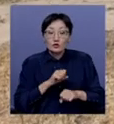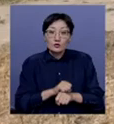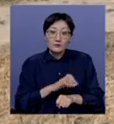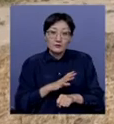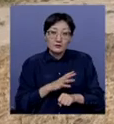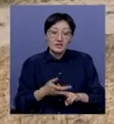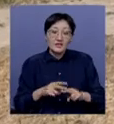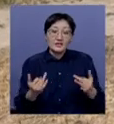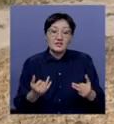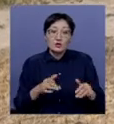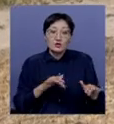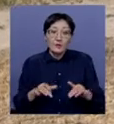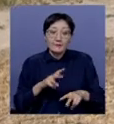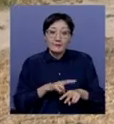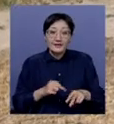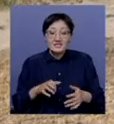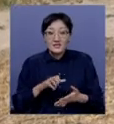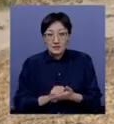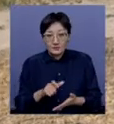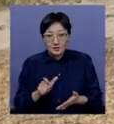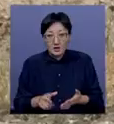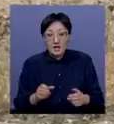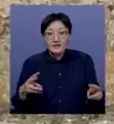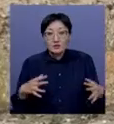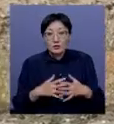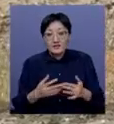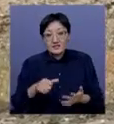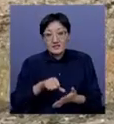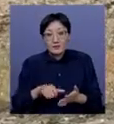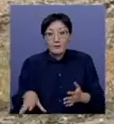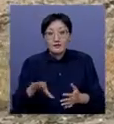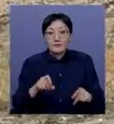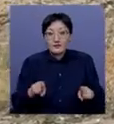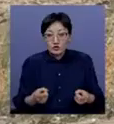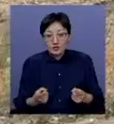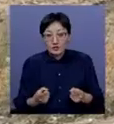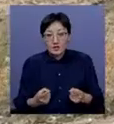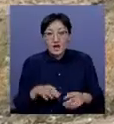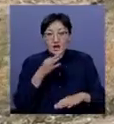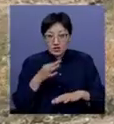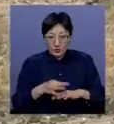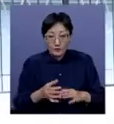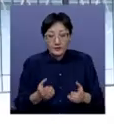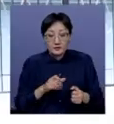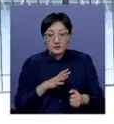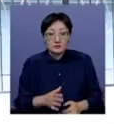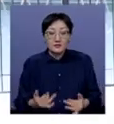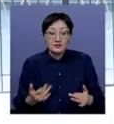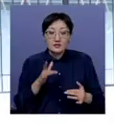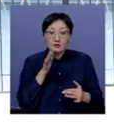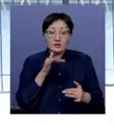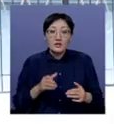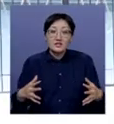тоқтапты. Қазір бұл іспен полиция айналысып жатыр. Төбелеске қатысқандардың барлығы ұсталып, жауап алынған. Қазіргі